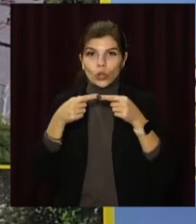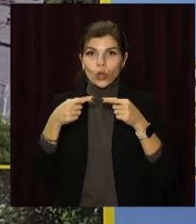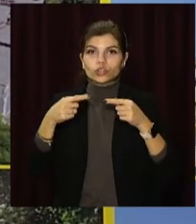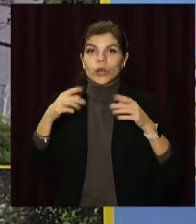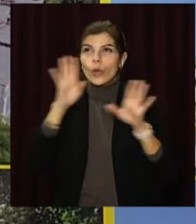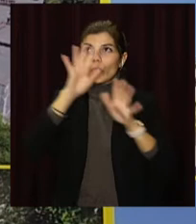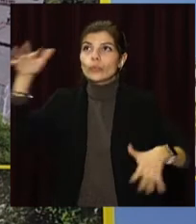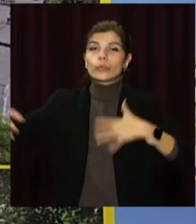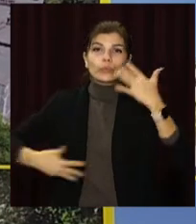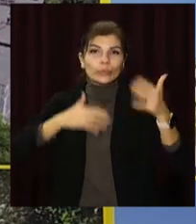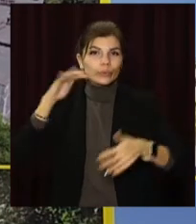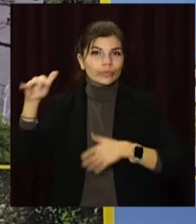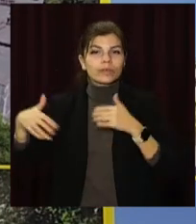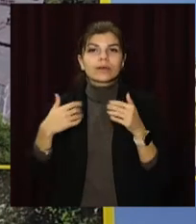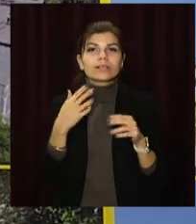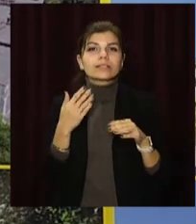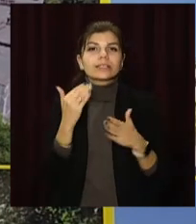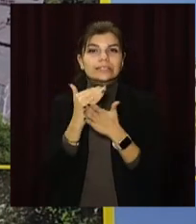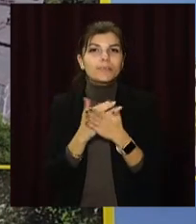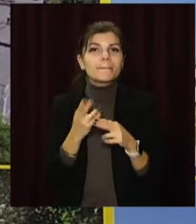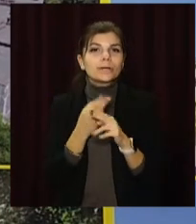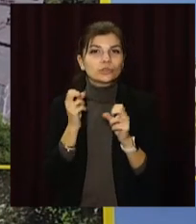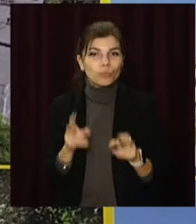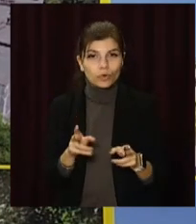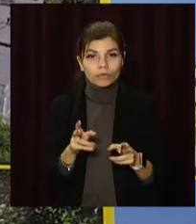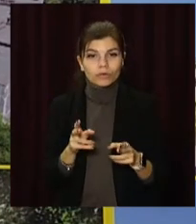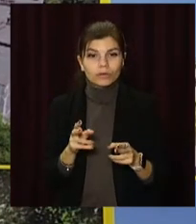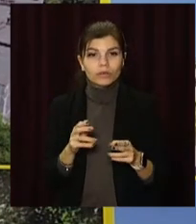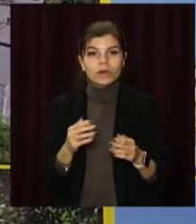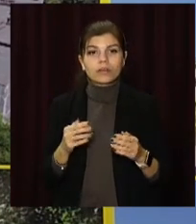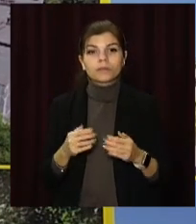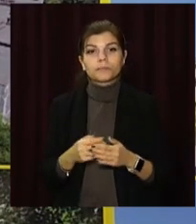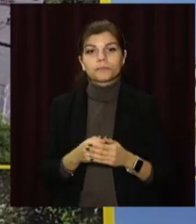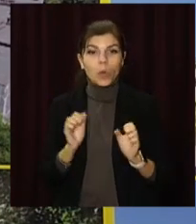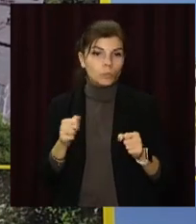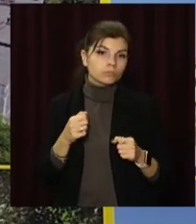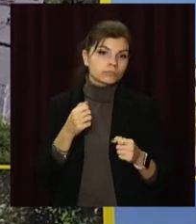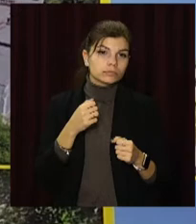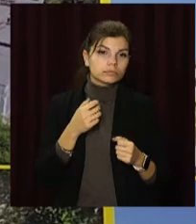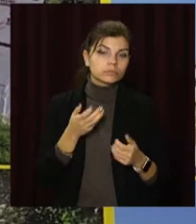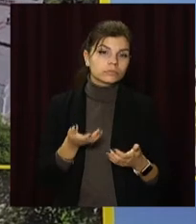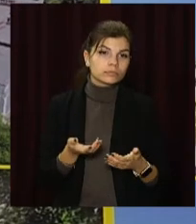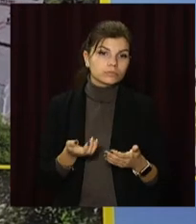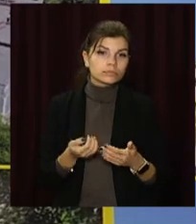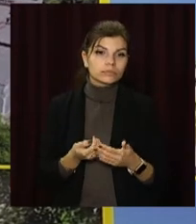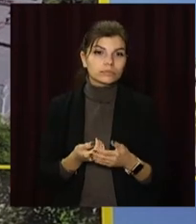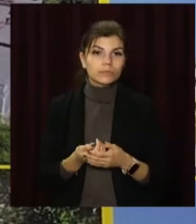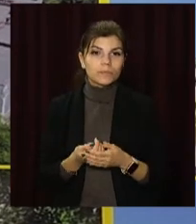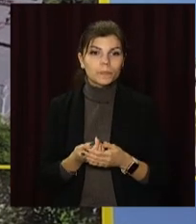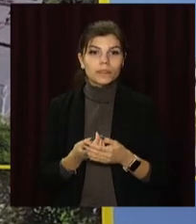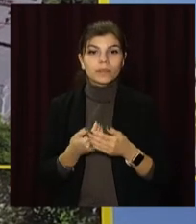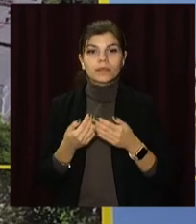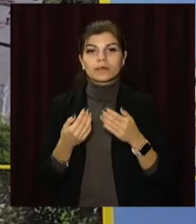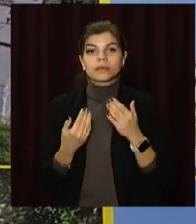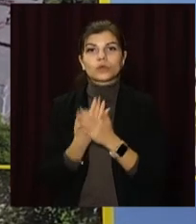вентиляція, система безпеки, нові групи, нові, скажімо так, новий актовий зал,